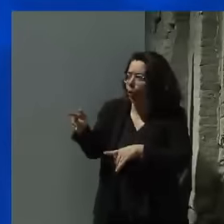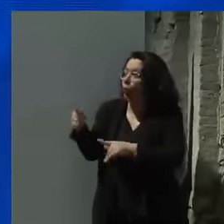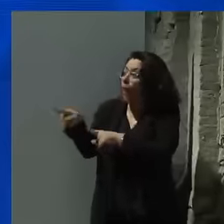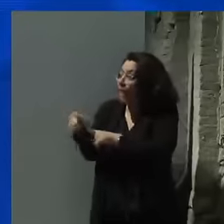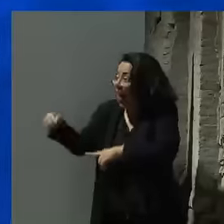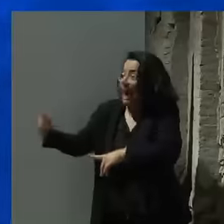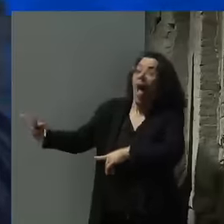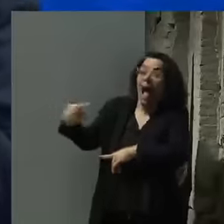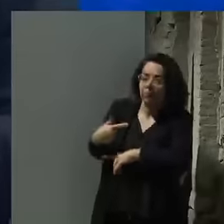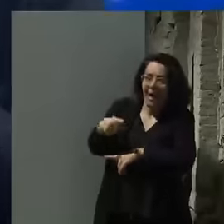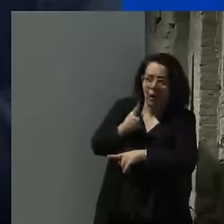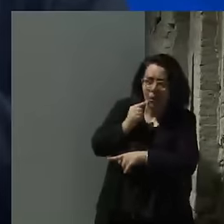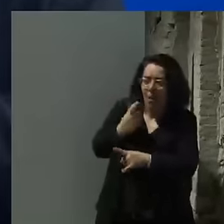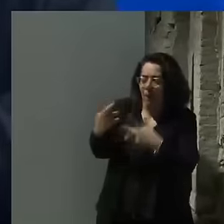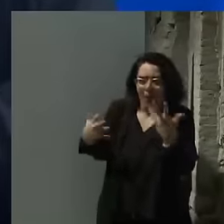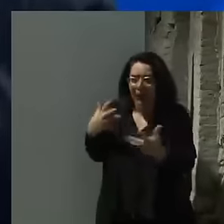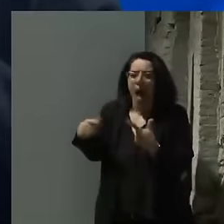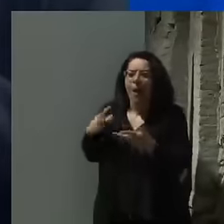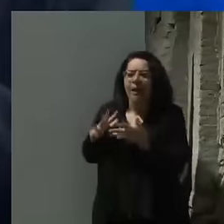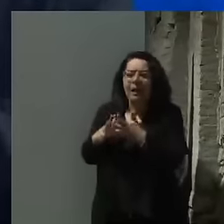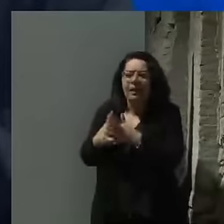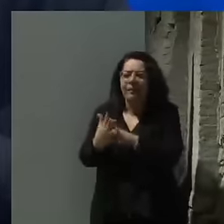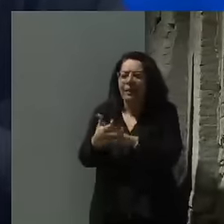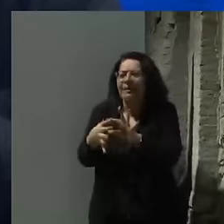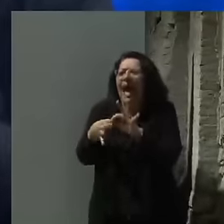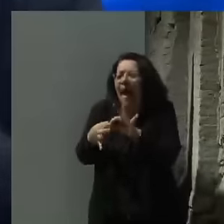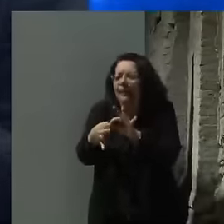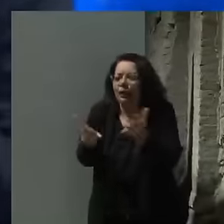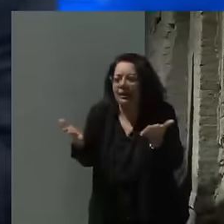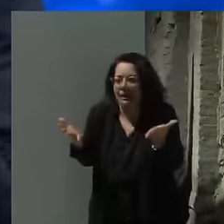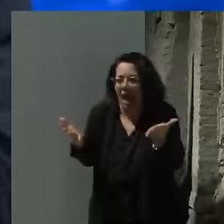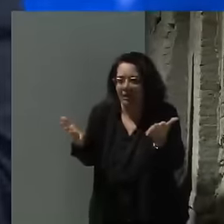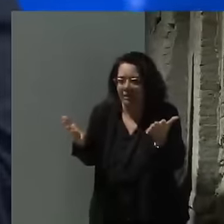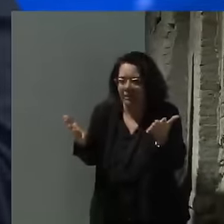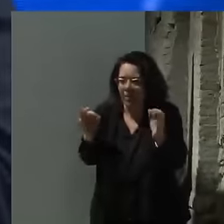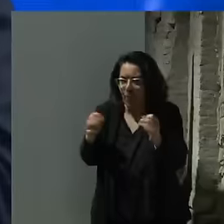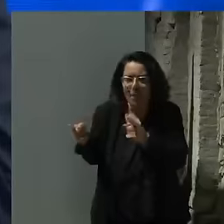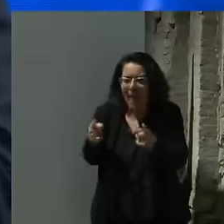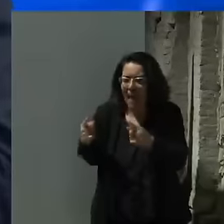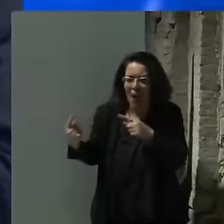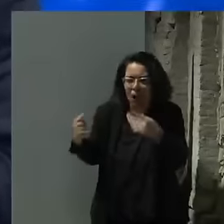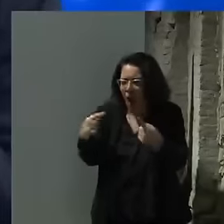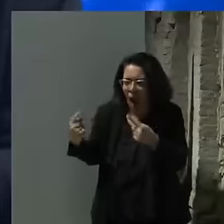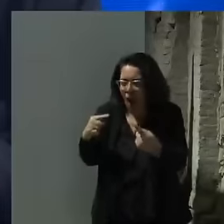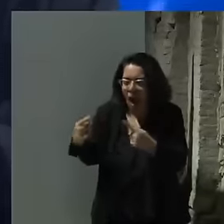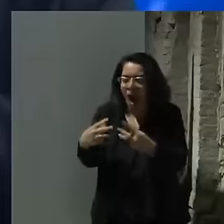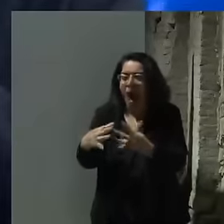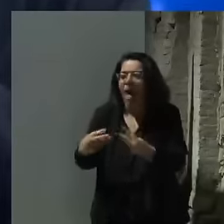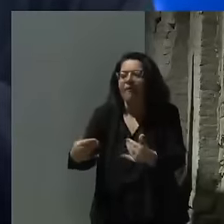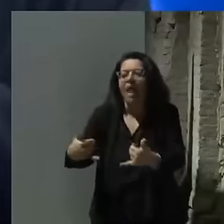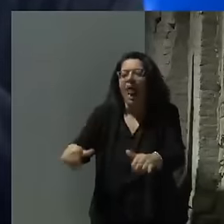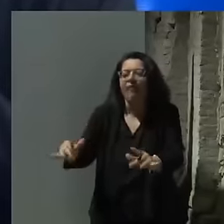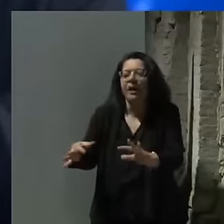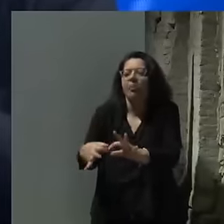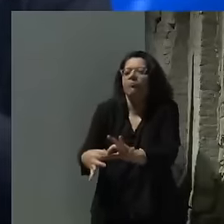spiegare all'amicizia, non so se è chiaro, mi ha colpito quello che Bazzega